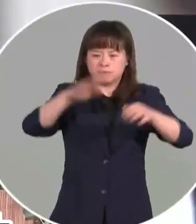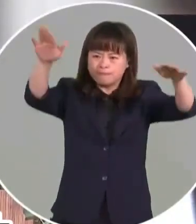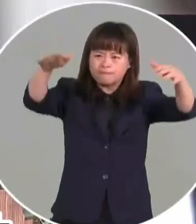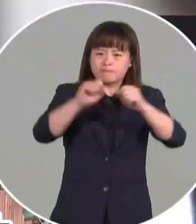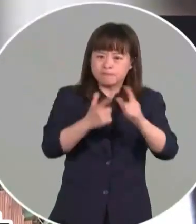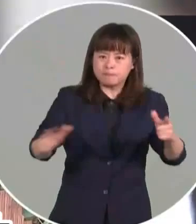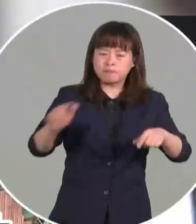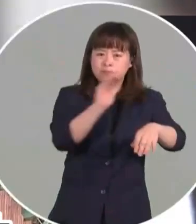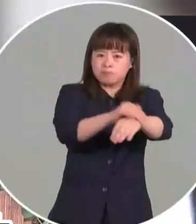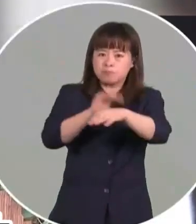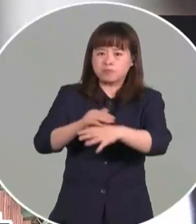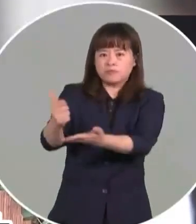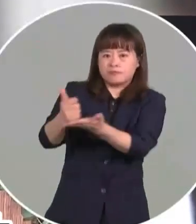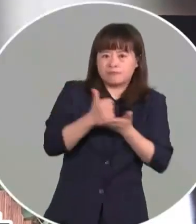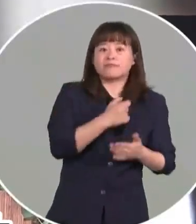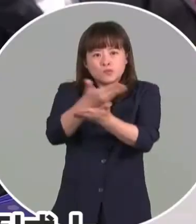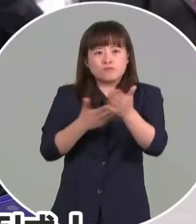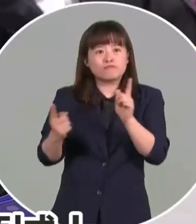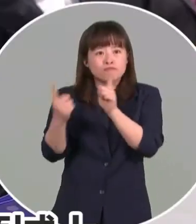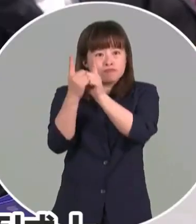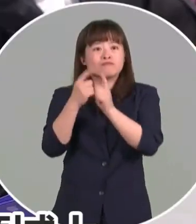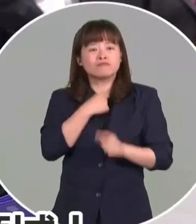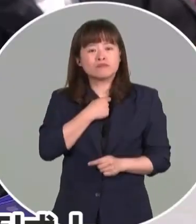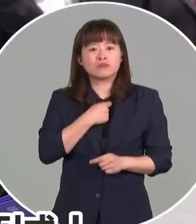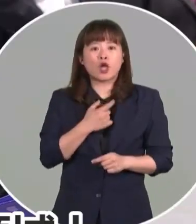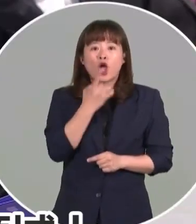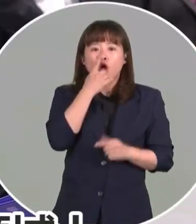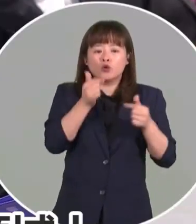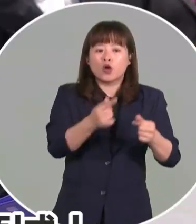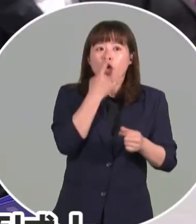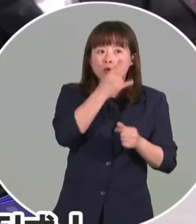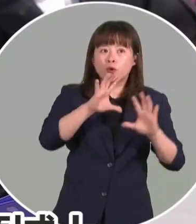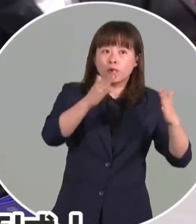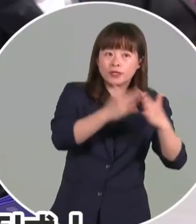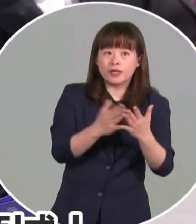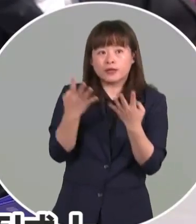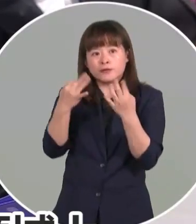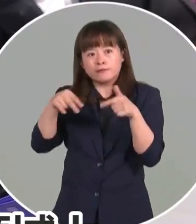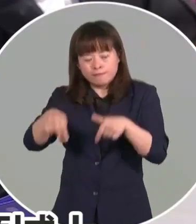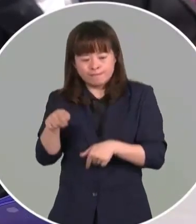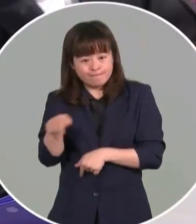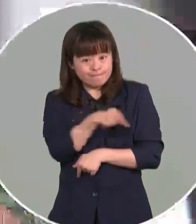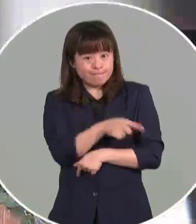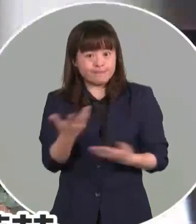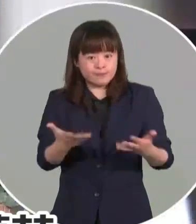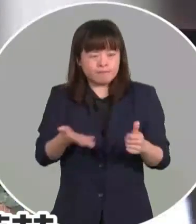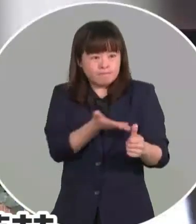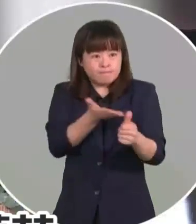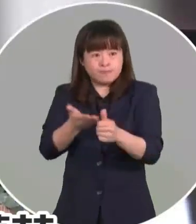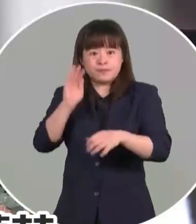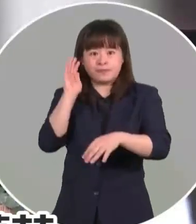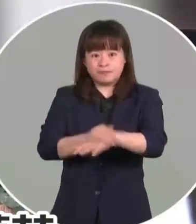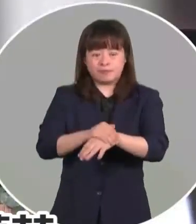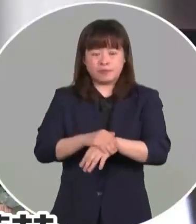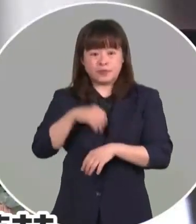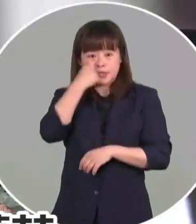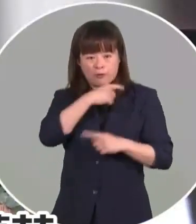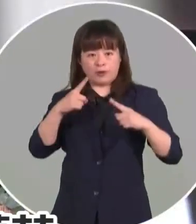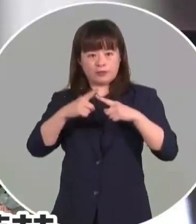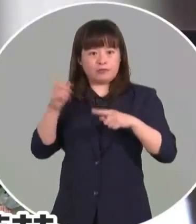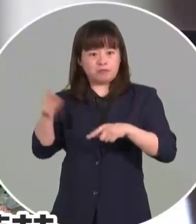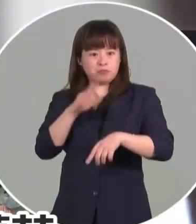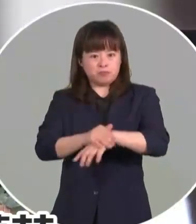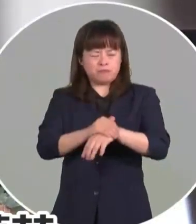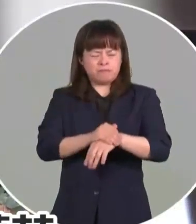汇聚各方的人才。我们将在双语国家及数位领域上培养更多的本土人